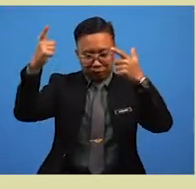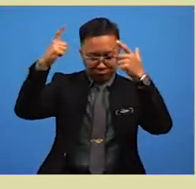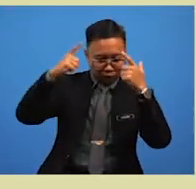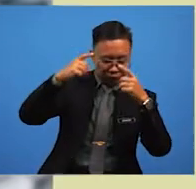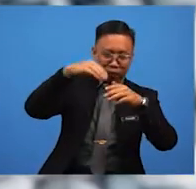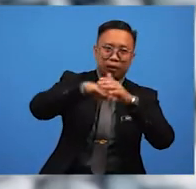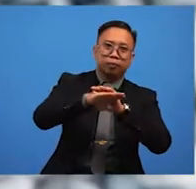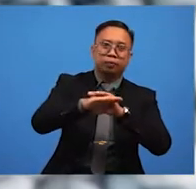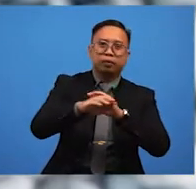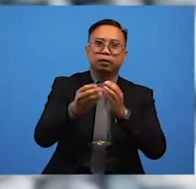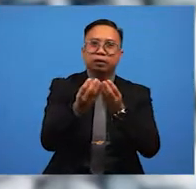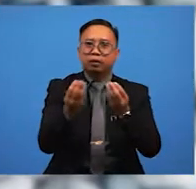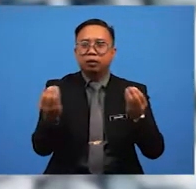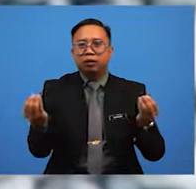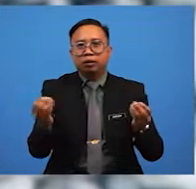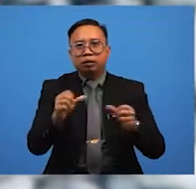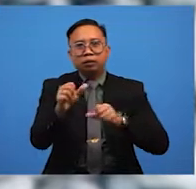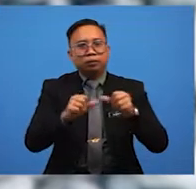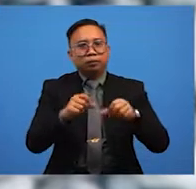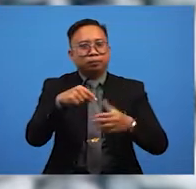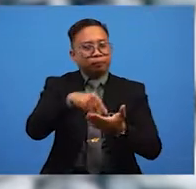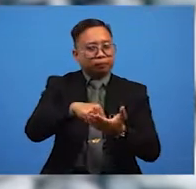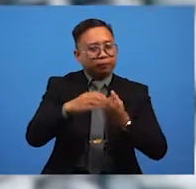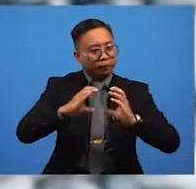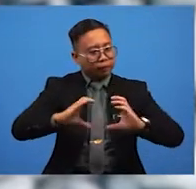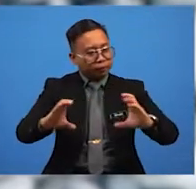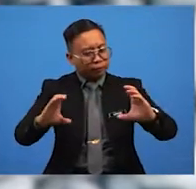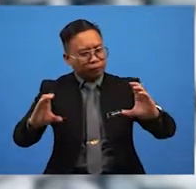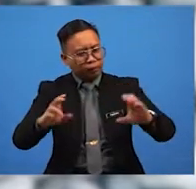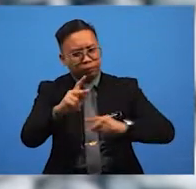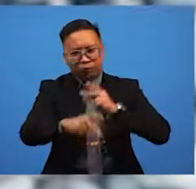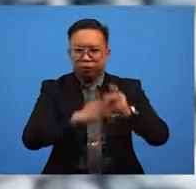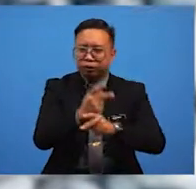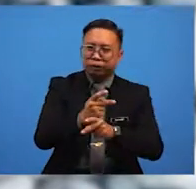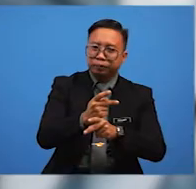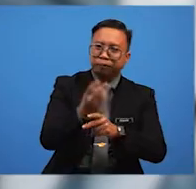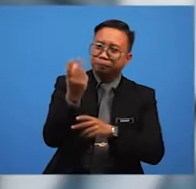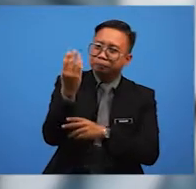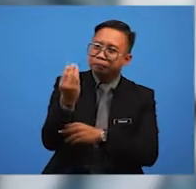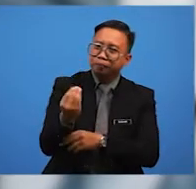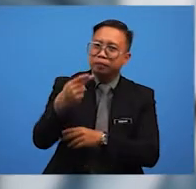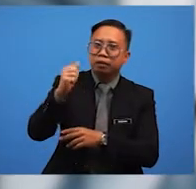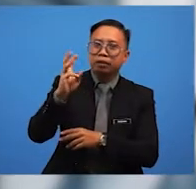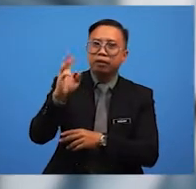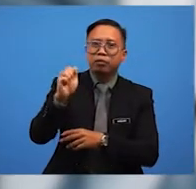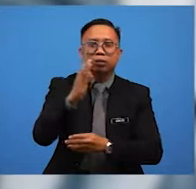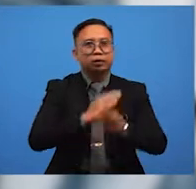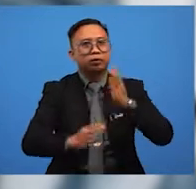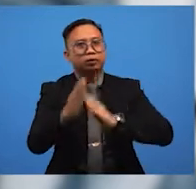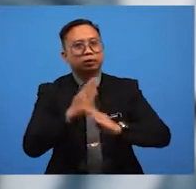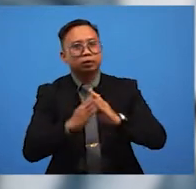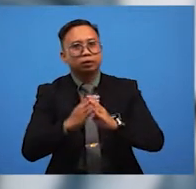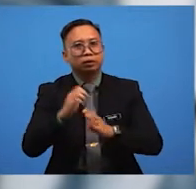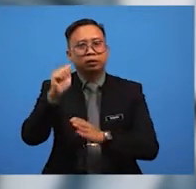tanah. Aktiviti ini akan mempercepatkan proses luluh hawa biologi. Ejen luluh hawa